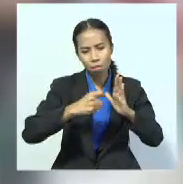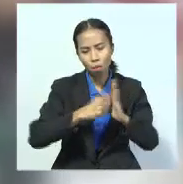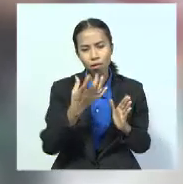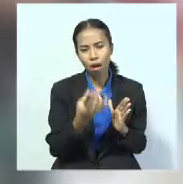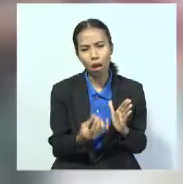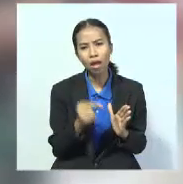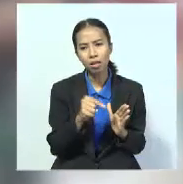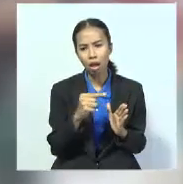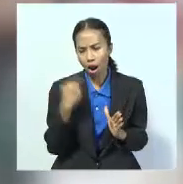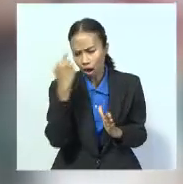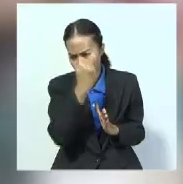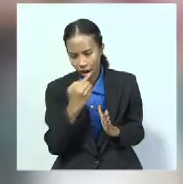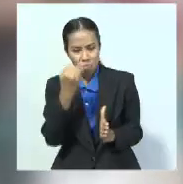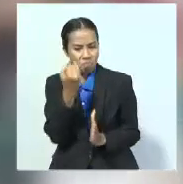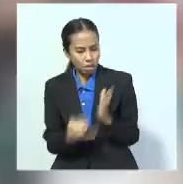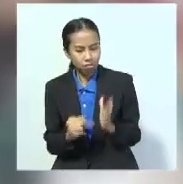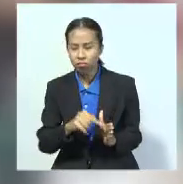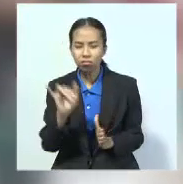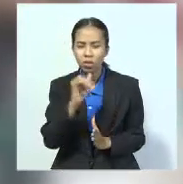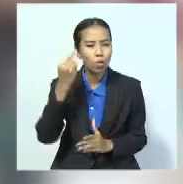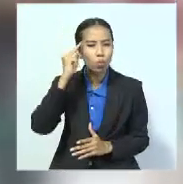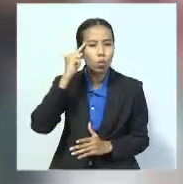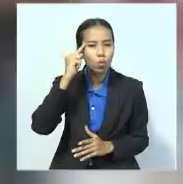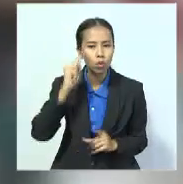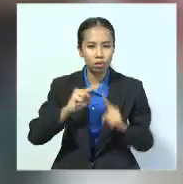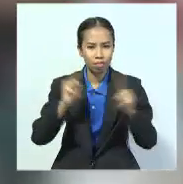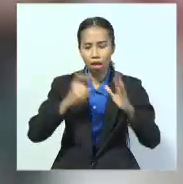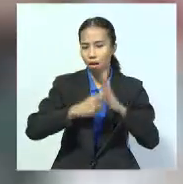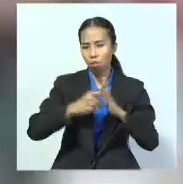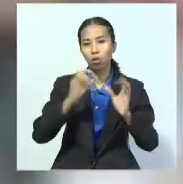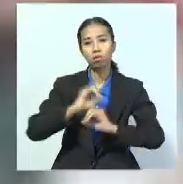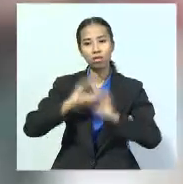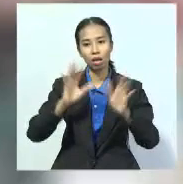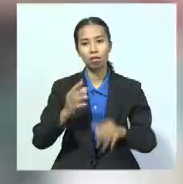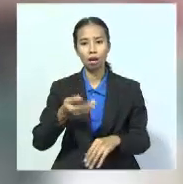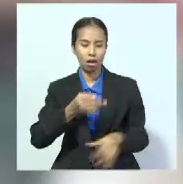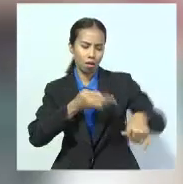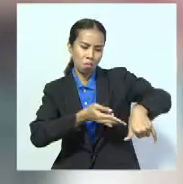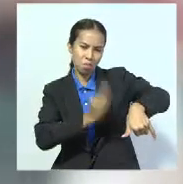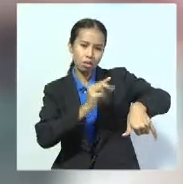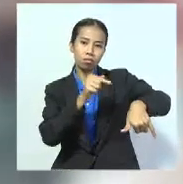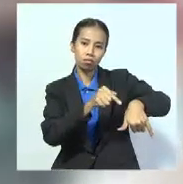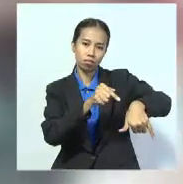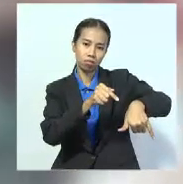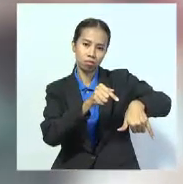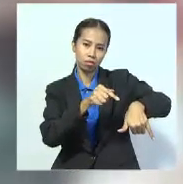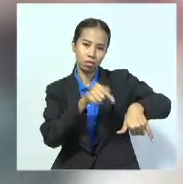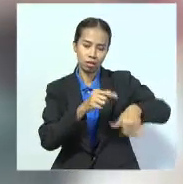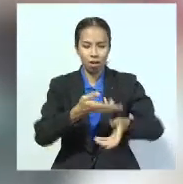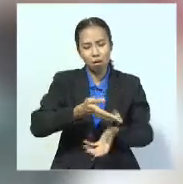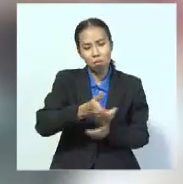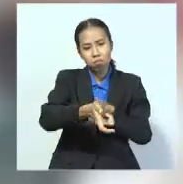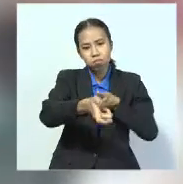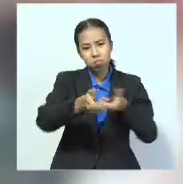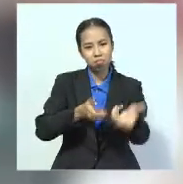ากบุคคลใดมาเป็นผู้ล่าแต่สาเหตุชัดเจนก็คือมีการยิงด้วยกระสุนปืนจากอาวุธปื